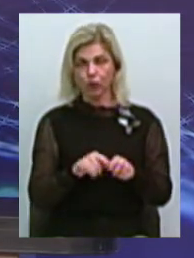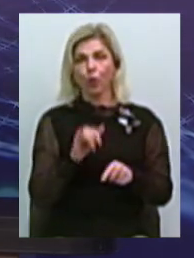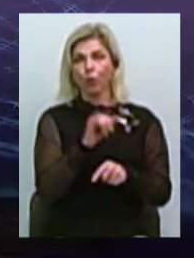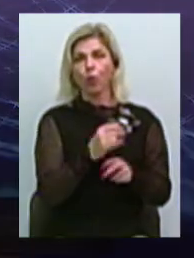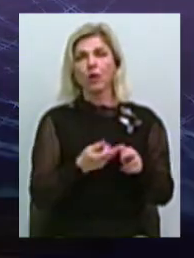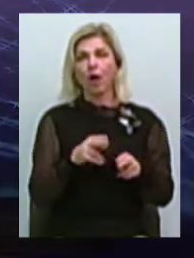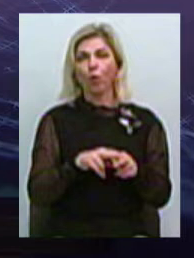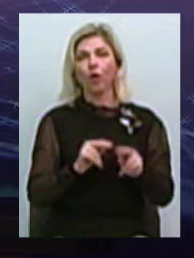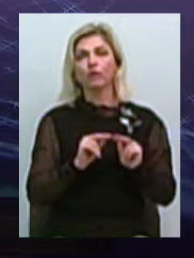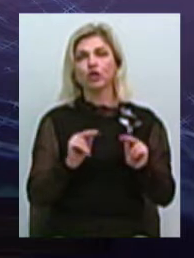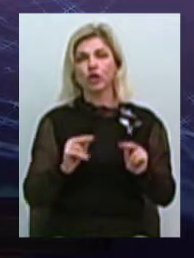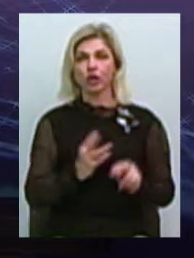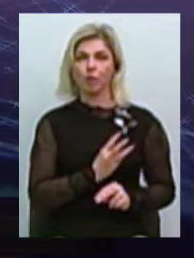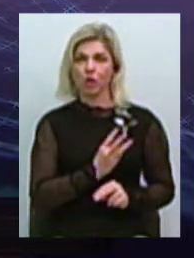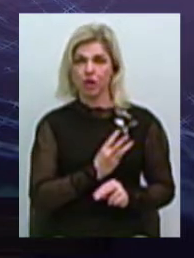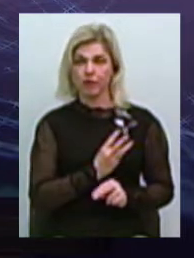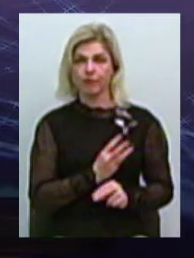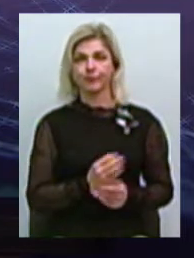вчитель виявив бажання. Зокрема, ми